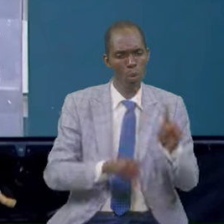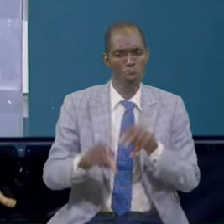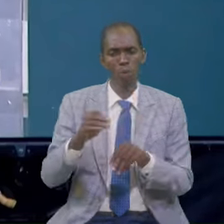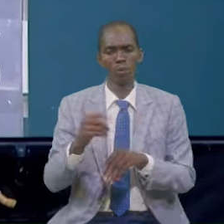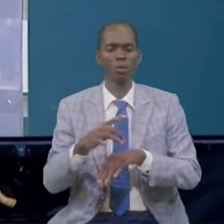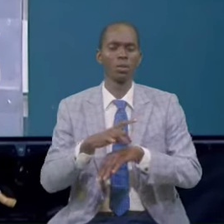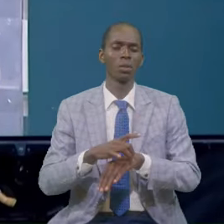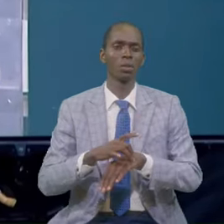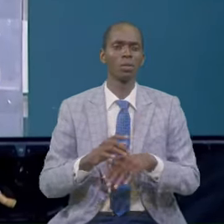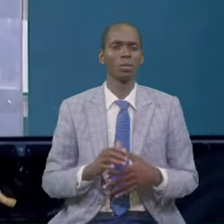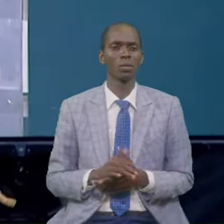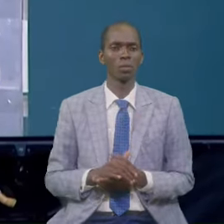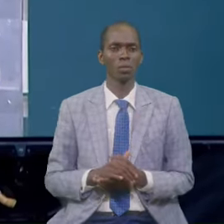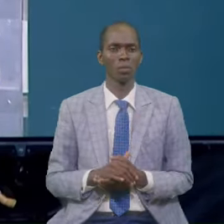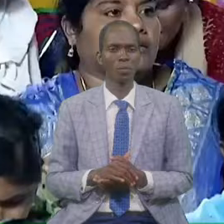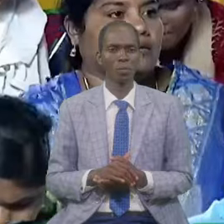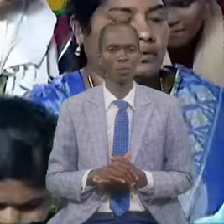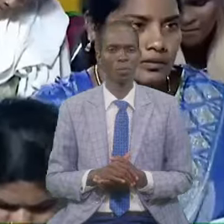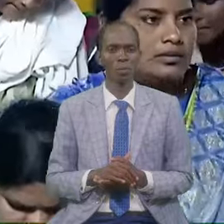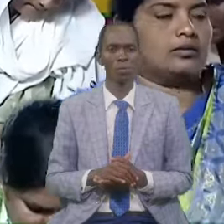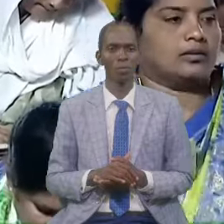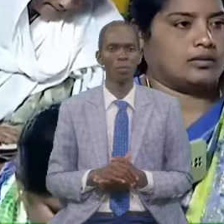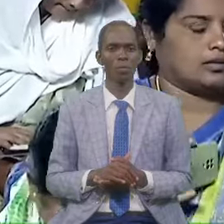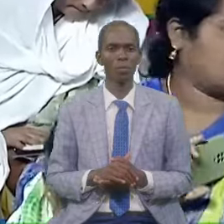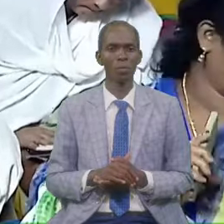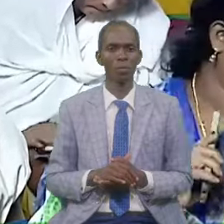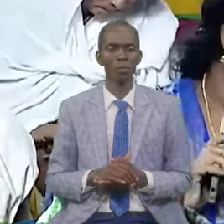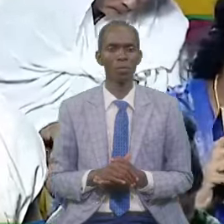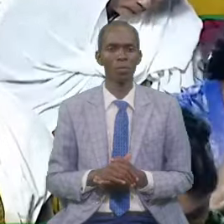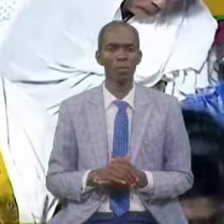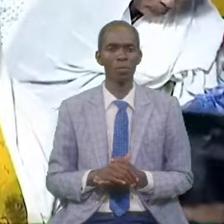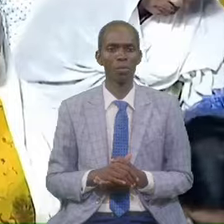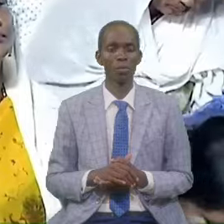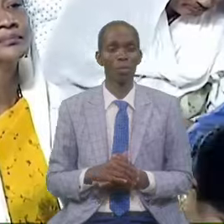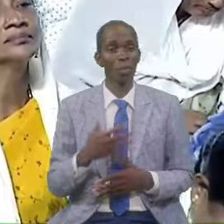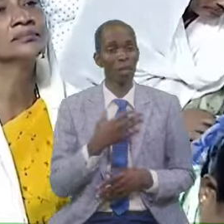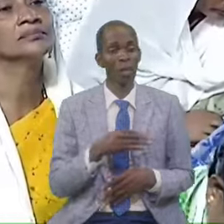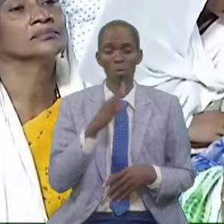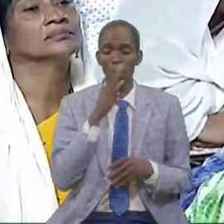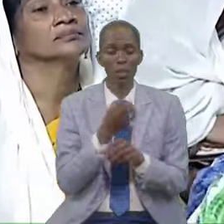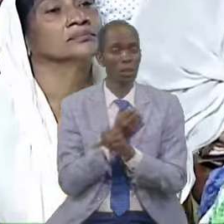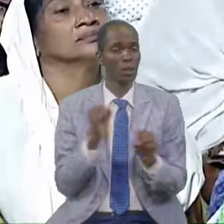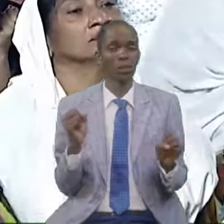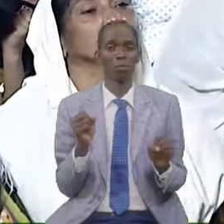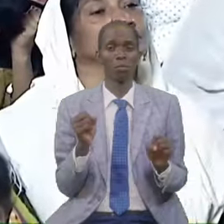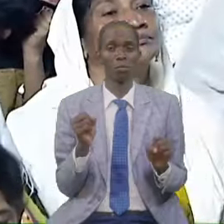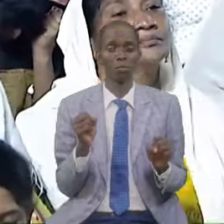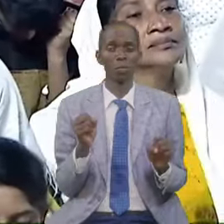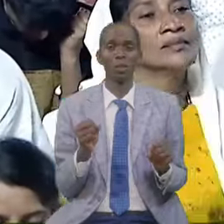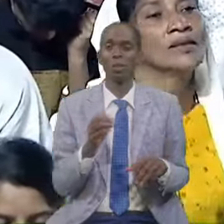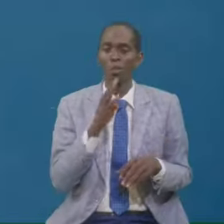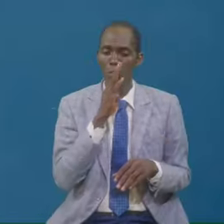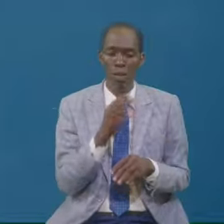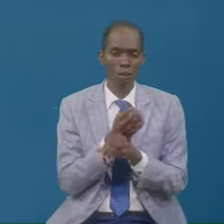మాట, భూదిగంత నివాసులారా నా వైపు చూడండి. And be saved. రక్షించబడండి. Be saved.